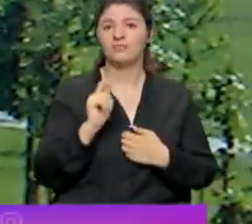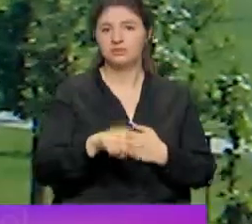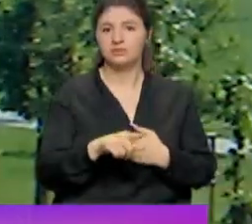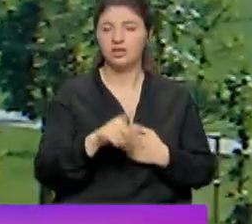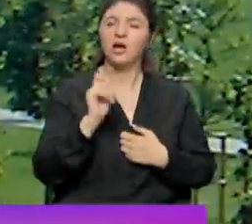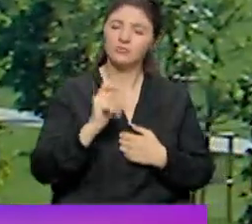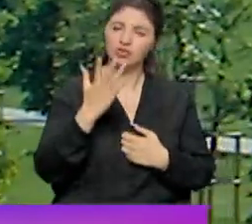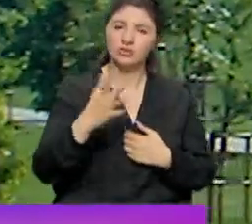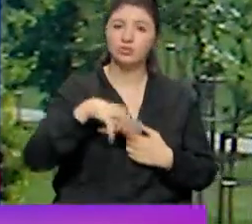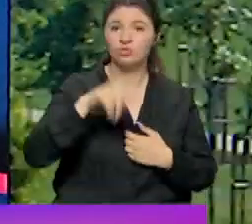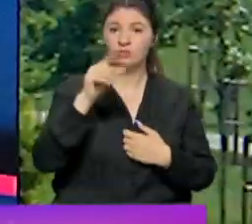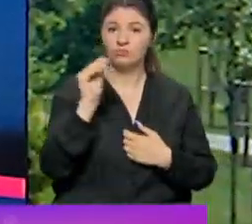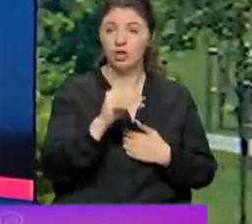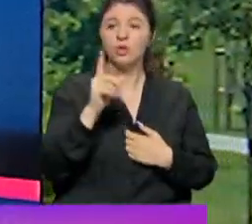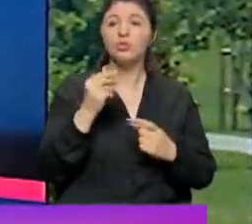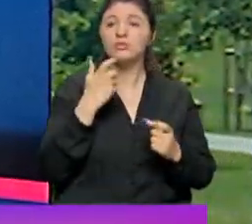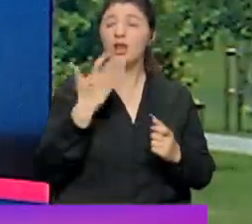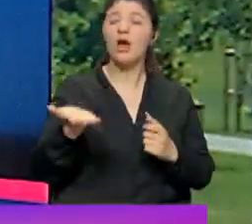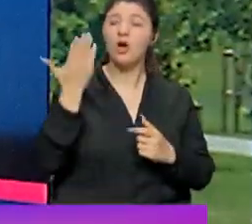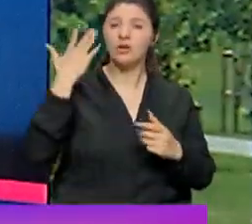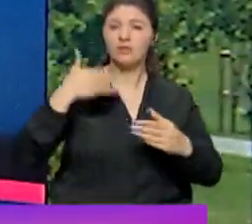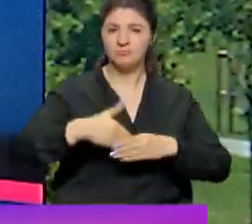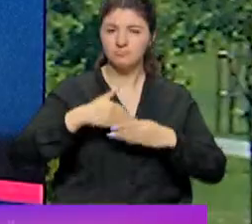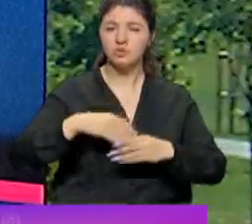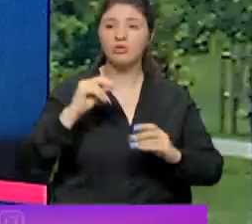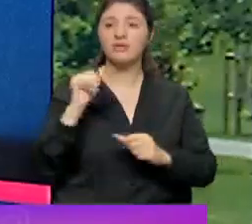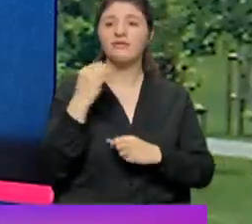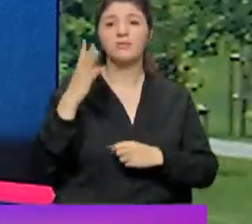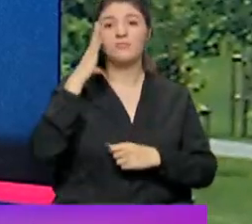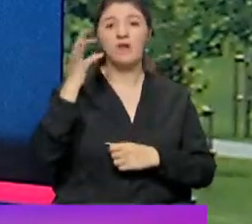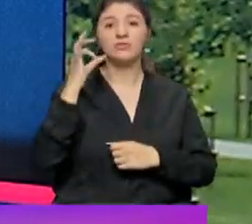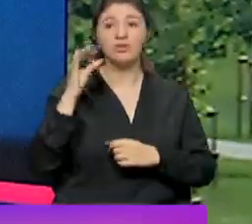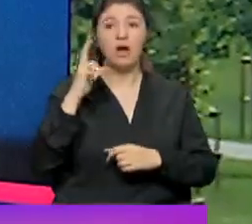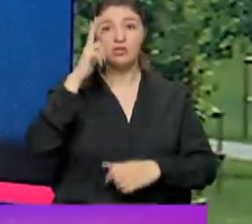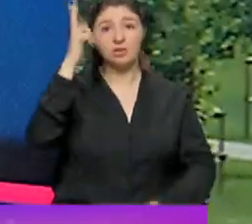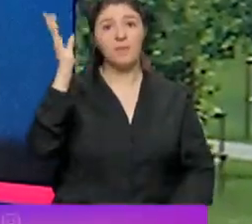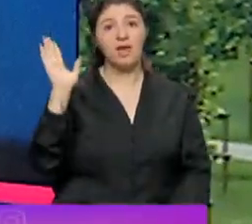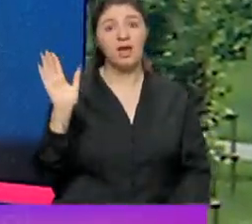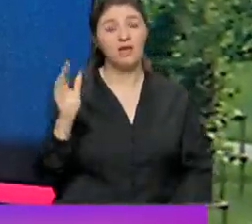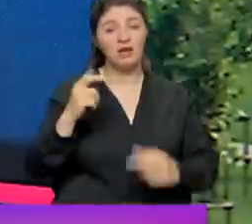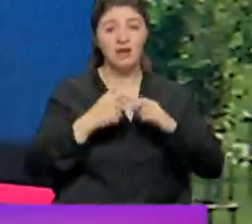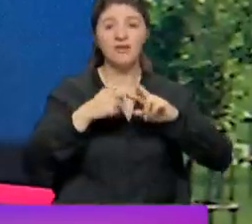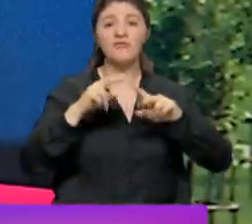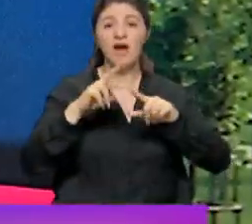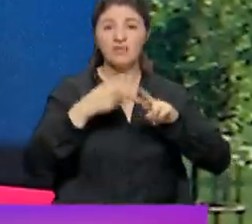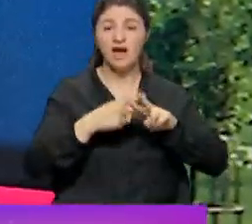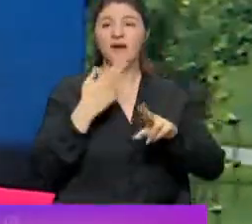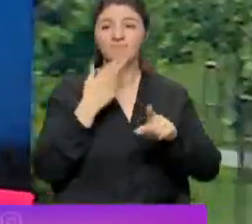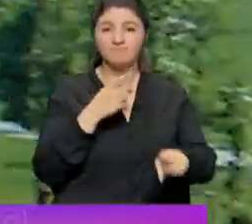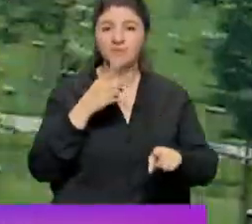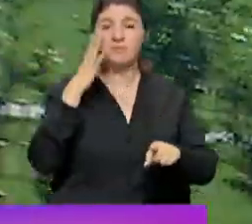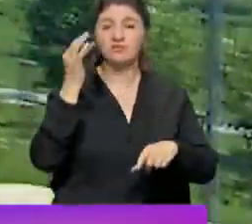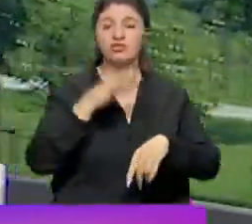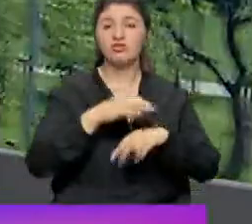getirdik çok uzun yıllar öncesinden tanıdığım çok kıymet verdiği bir profesör Hacettepe Rana Karabudak Profesör